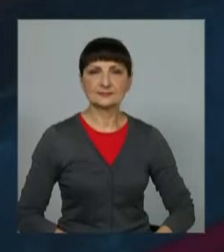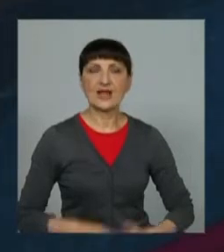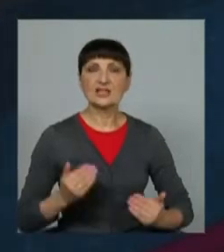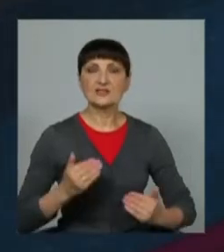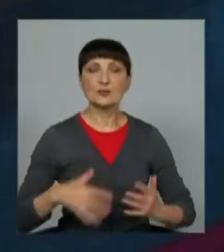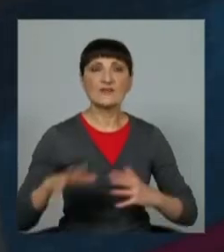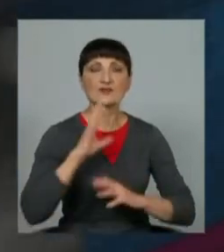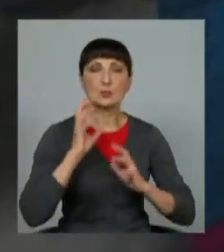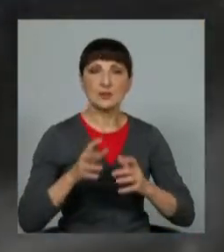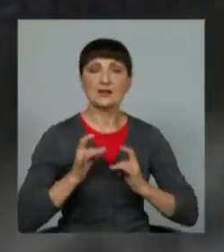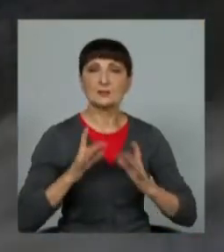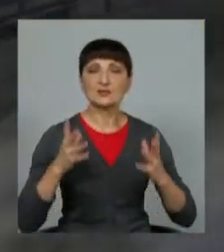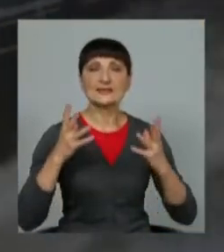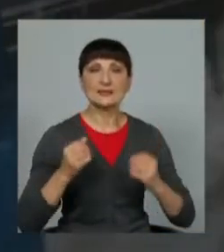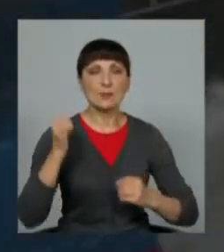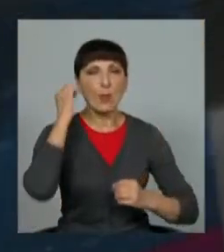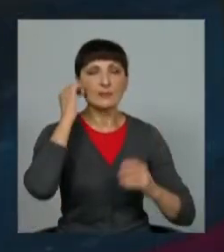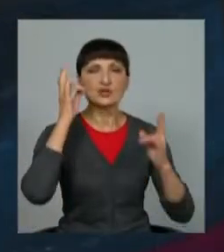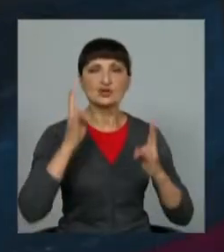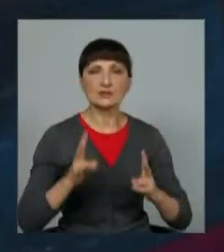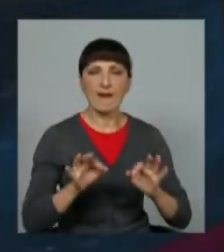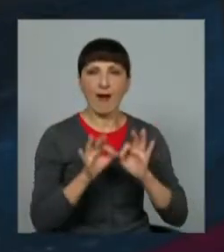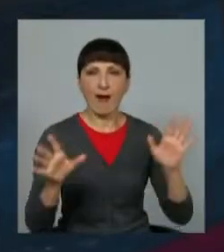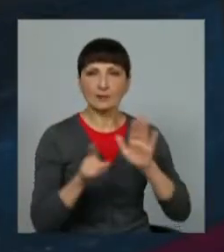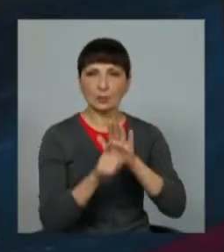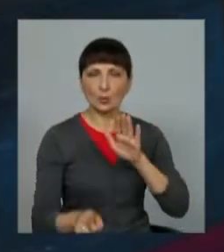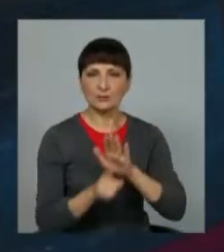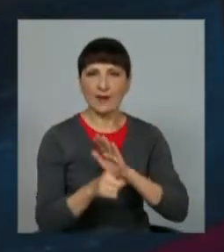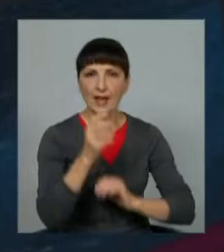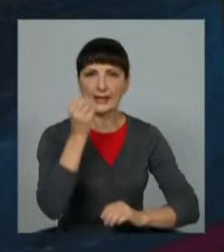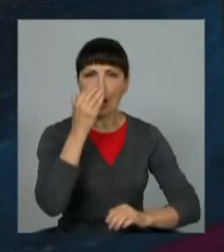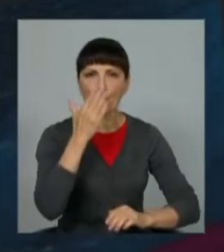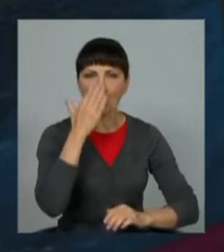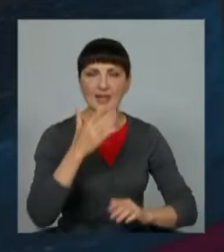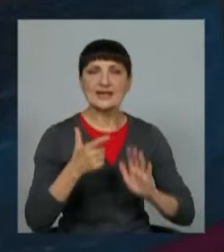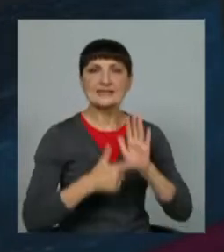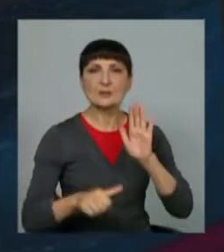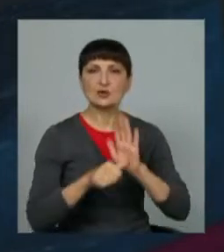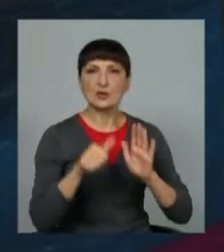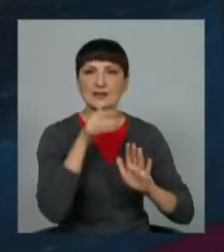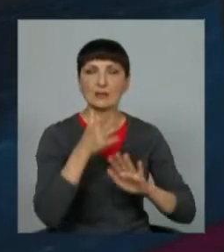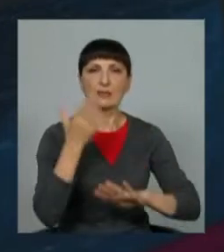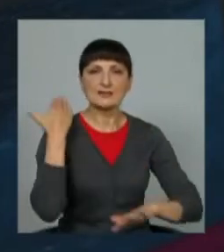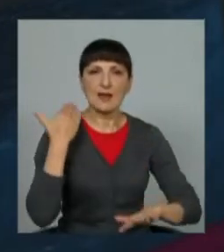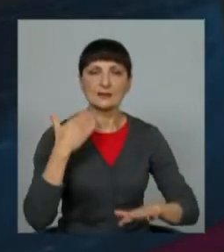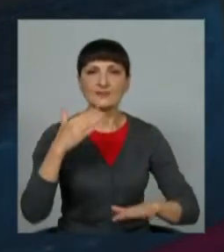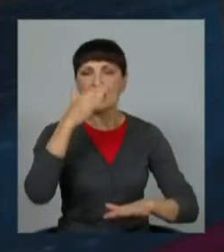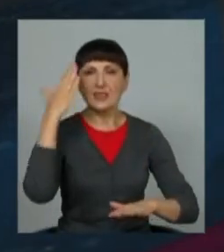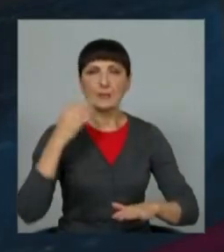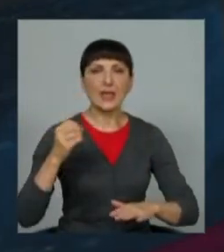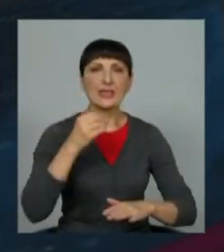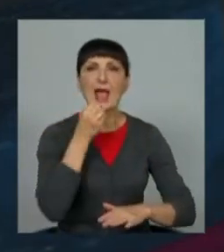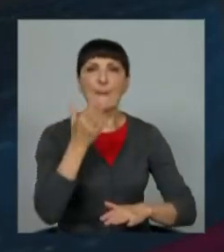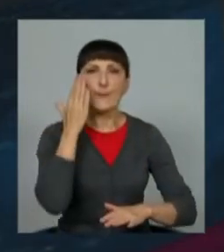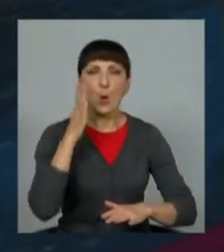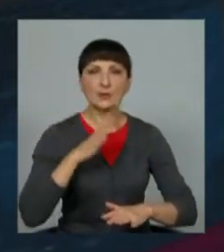Сегодня во всем мире отмечается День памяти жертв атомного удара Нагасаки. Ровно 76 лет назад в небе над Японией